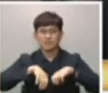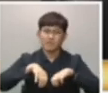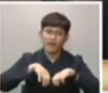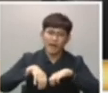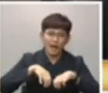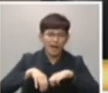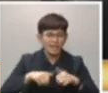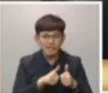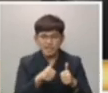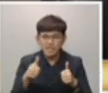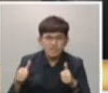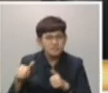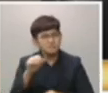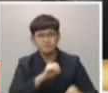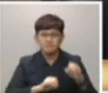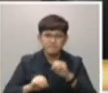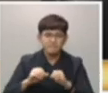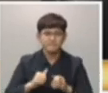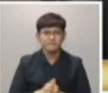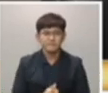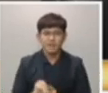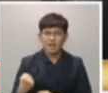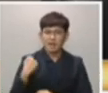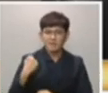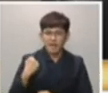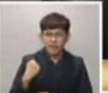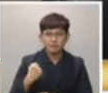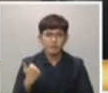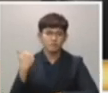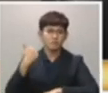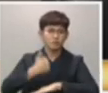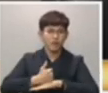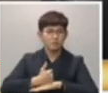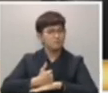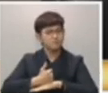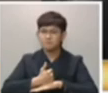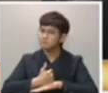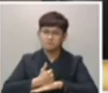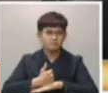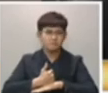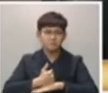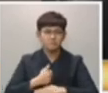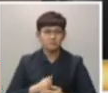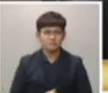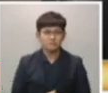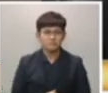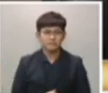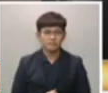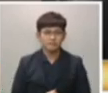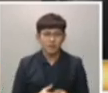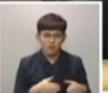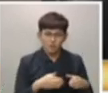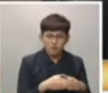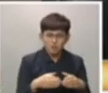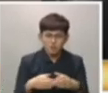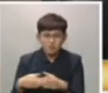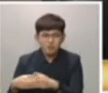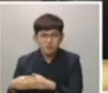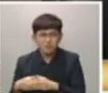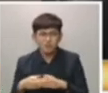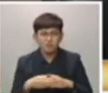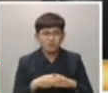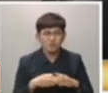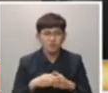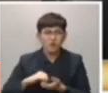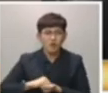องที่ดีรุกแก่อำนาจขาดภวะผู้นำไม่เสริมสร้างให้ทุกภาคส่วนในสังคมอยู่ร่ว